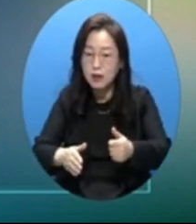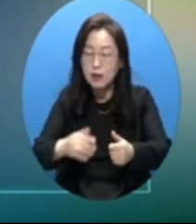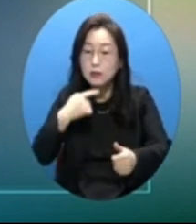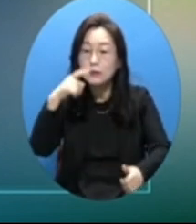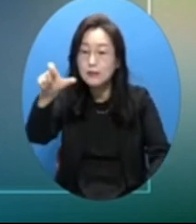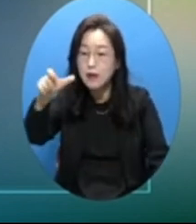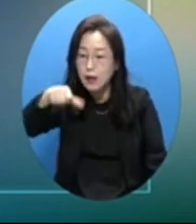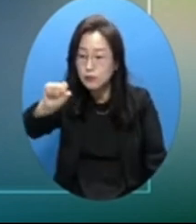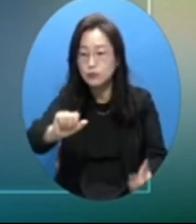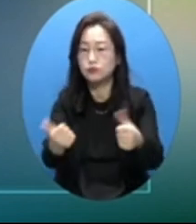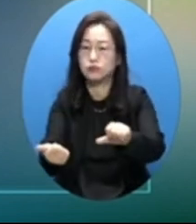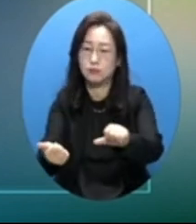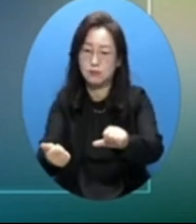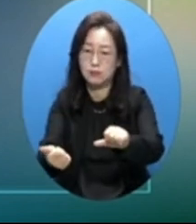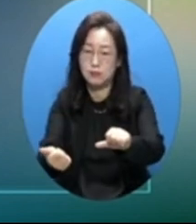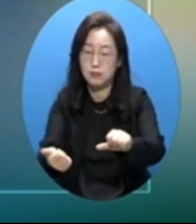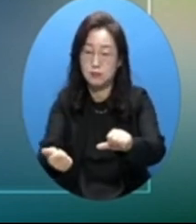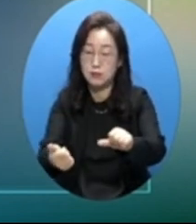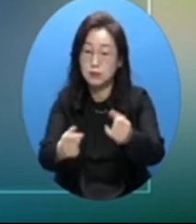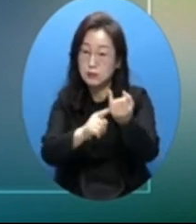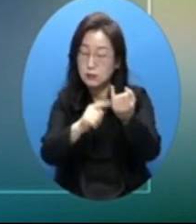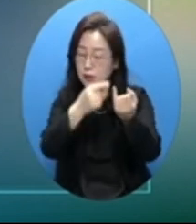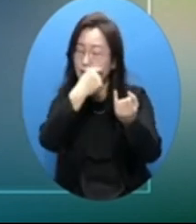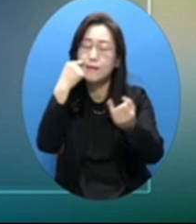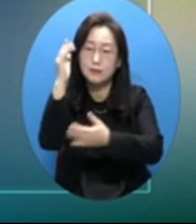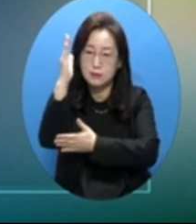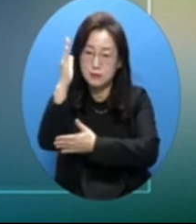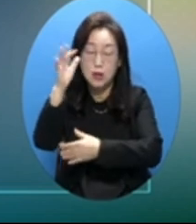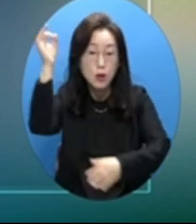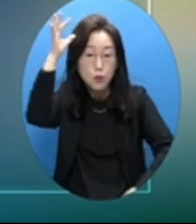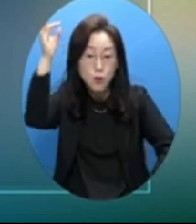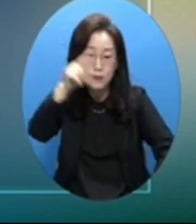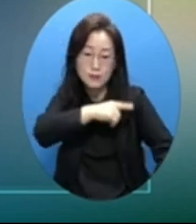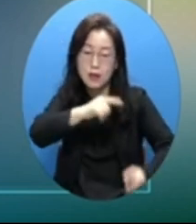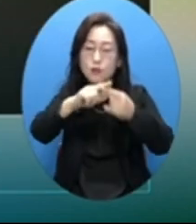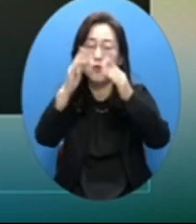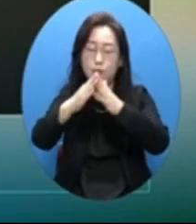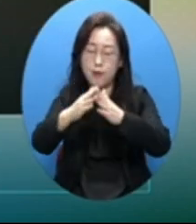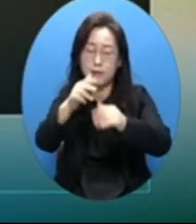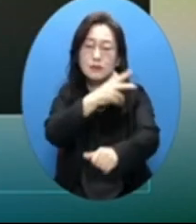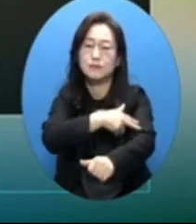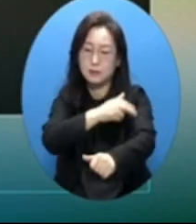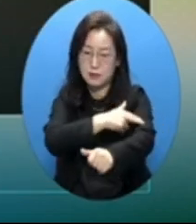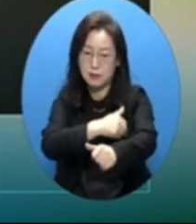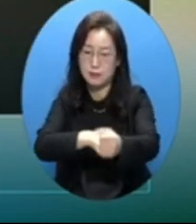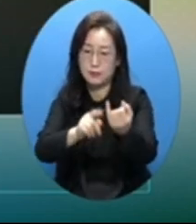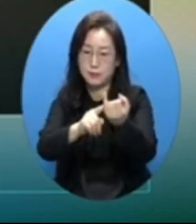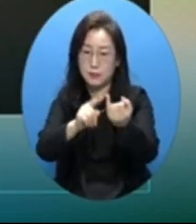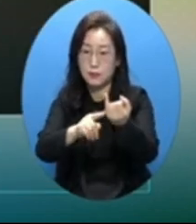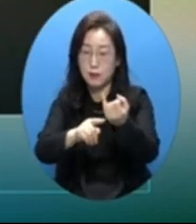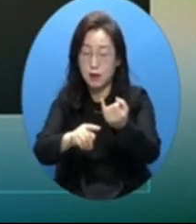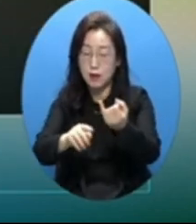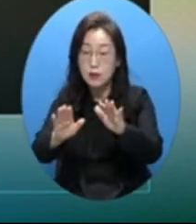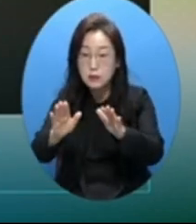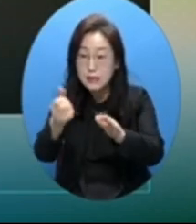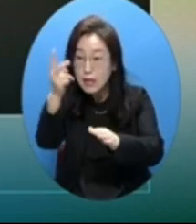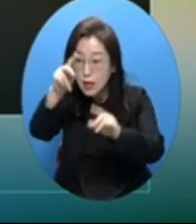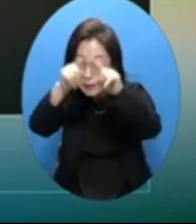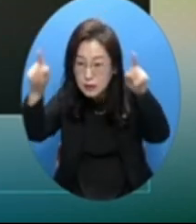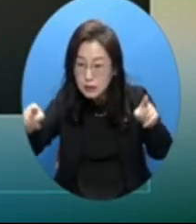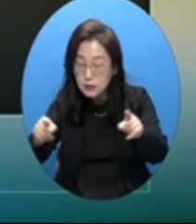김은숙 집사의 간증입니다 포항제일교회 집사님이신데 당일 방송에 나옵니다